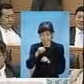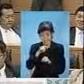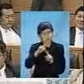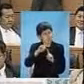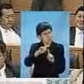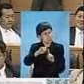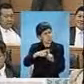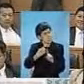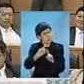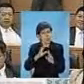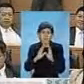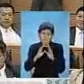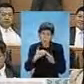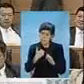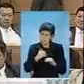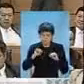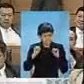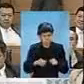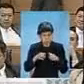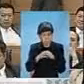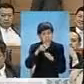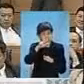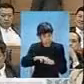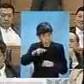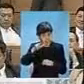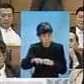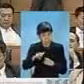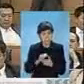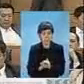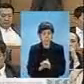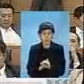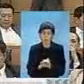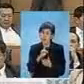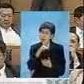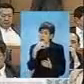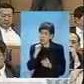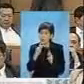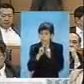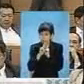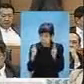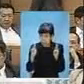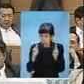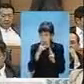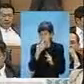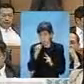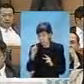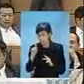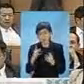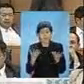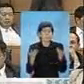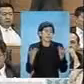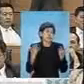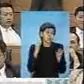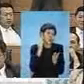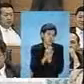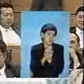เศษๆถ้าผมจำไม่ผิดก็มีการตัดสินยุบพรรคไทยรักไทยแล้ว111กรรมการบริหารพรรคไทยรักไทยก็ตายเป็นเบื่อท